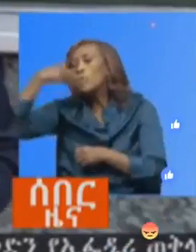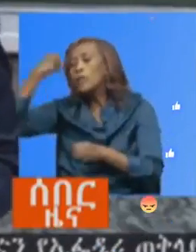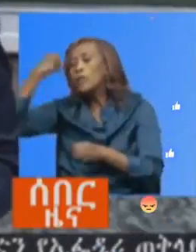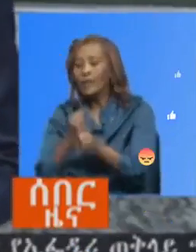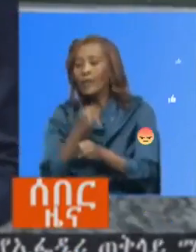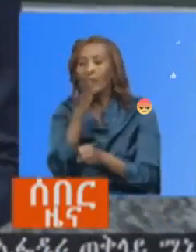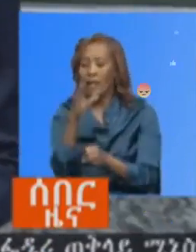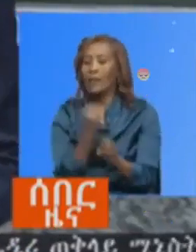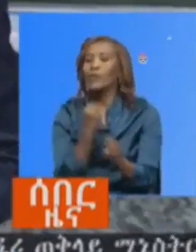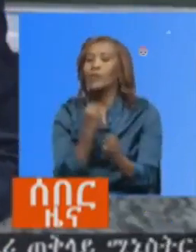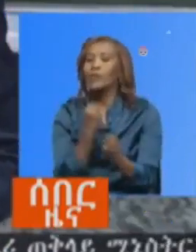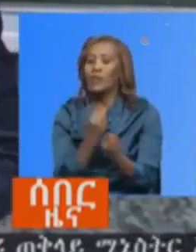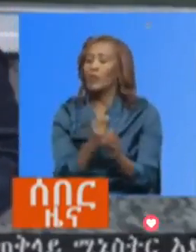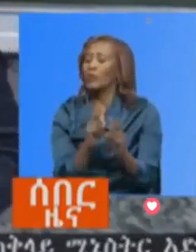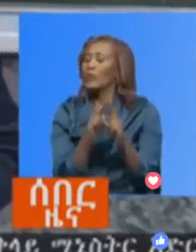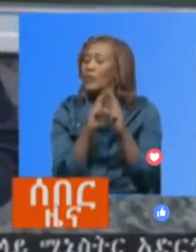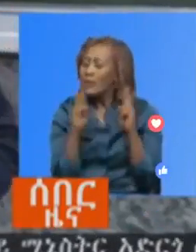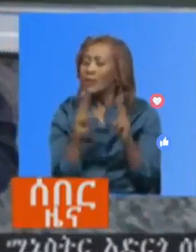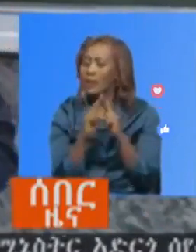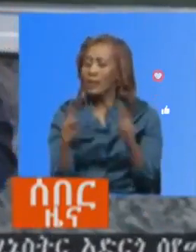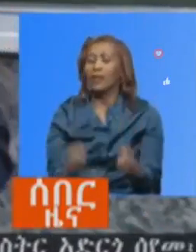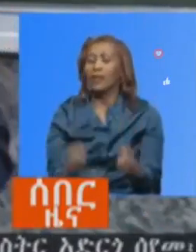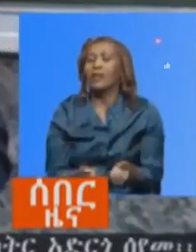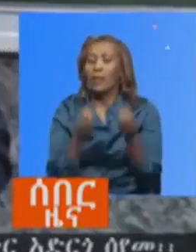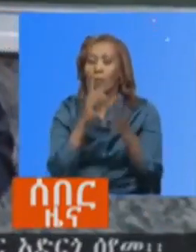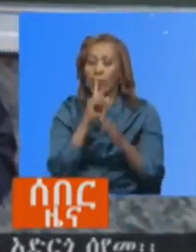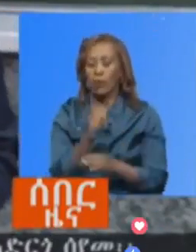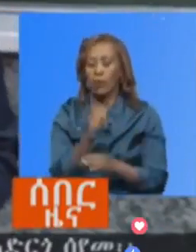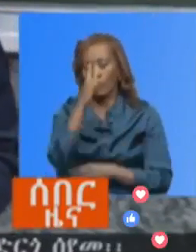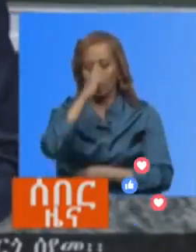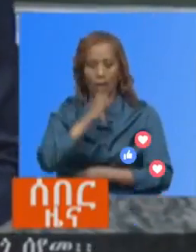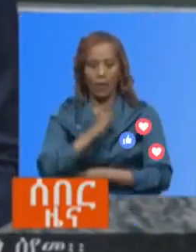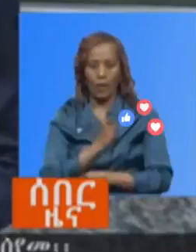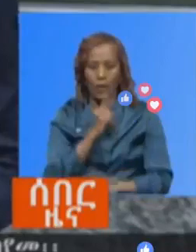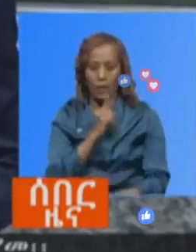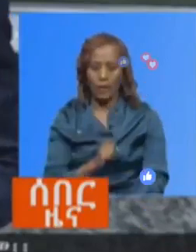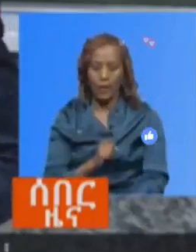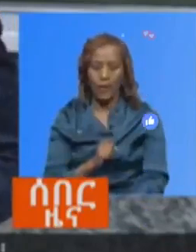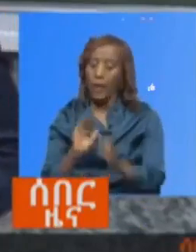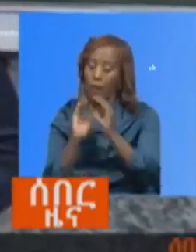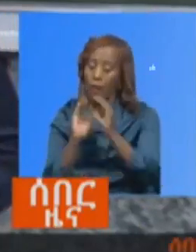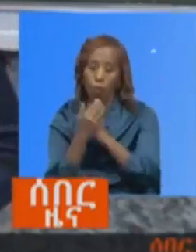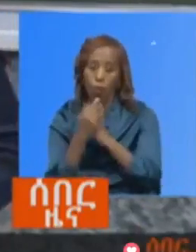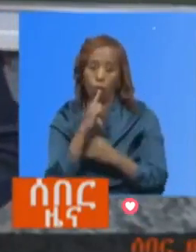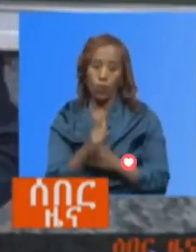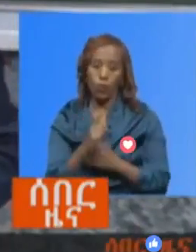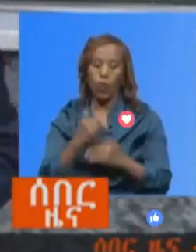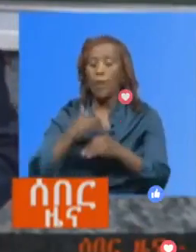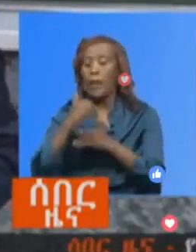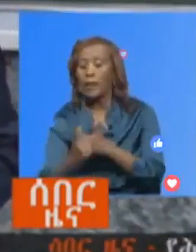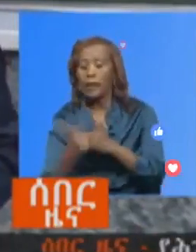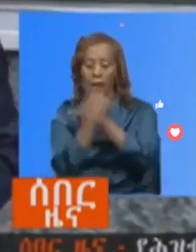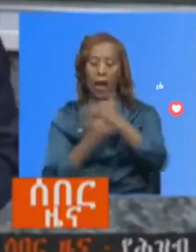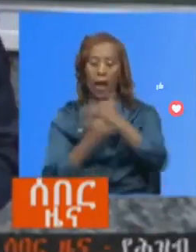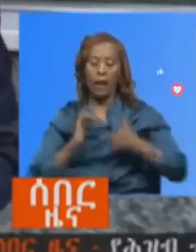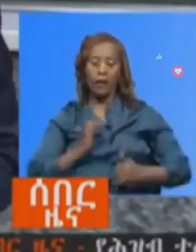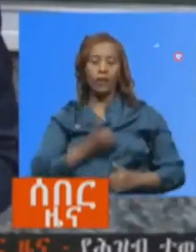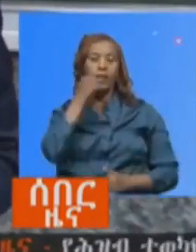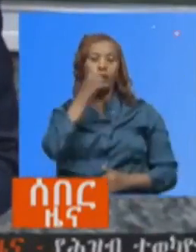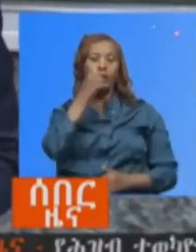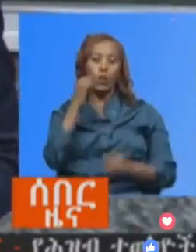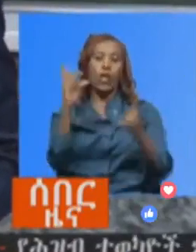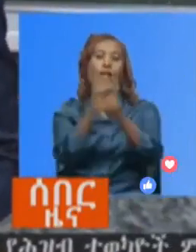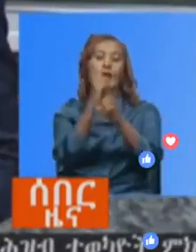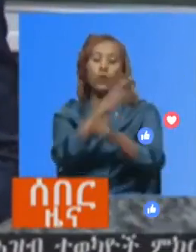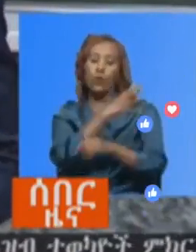ያልሰራናቸው ስራዎች እጅግ እንደሚበዙ እናምናለን። በመሆኑም በቀጣይ የሀገራችን ሴቶች